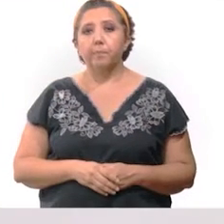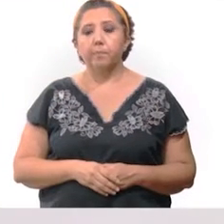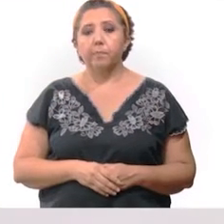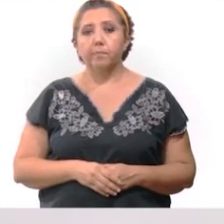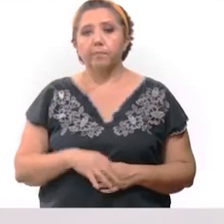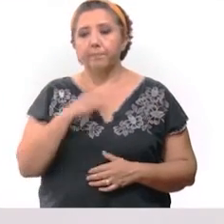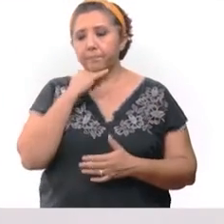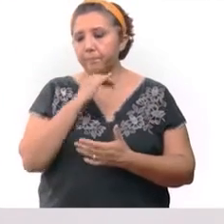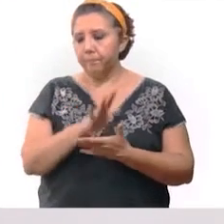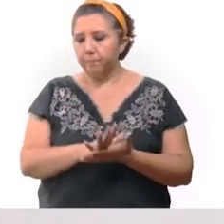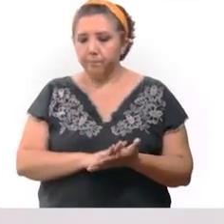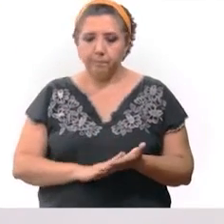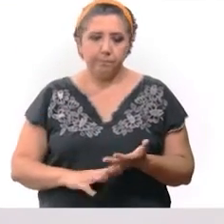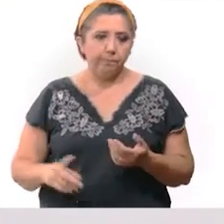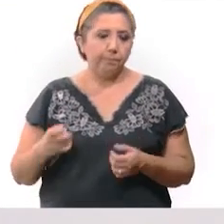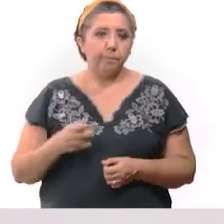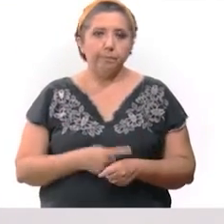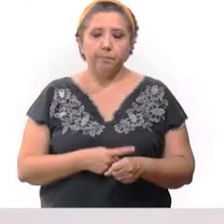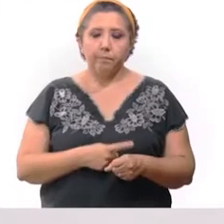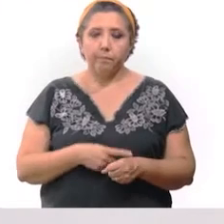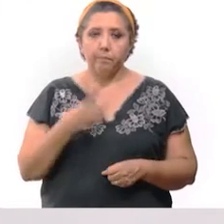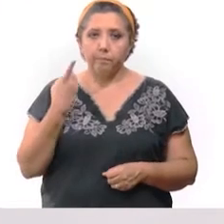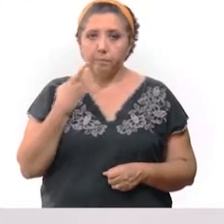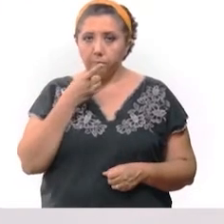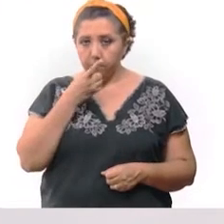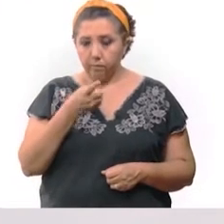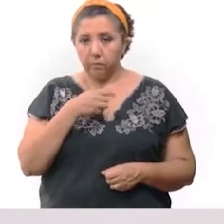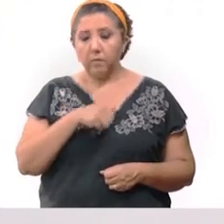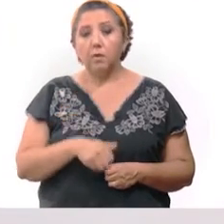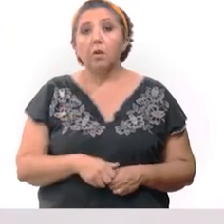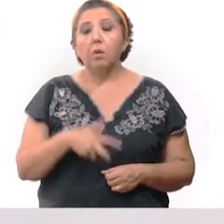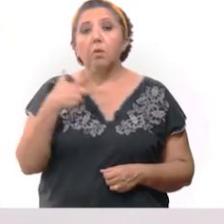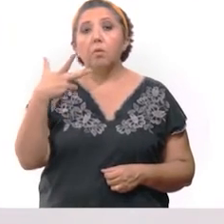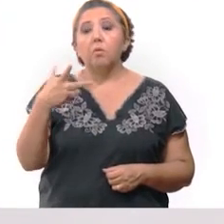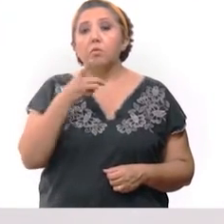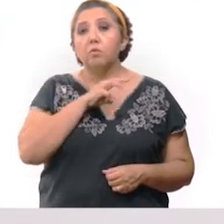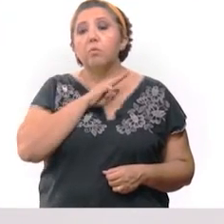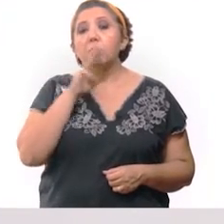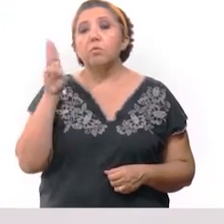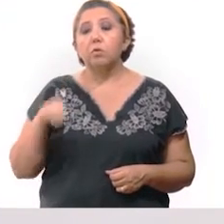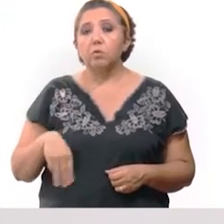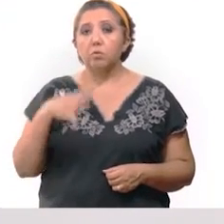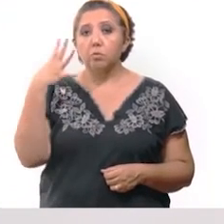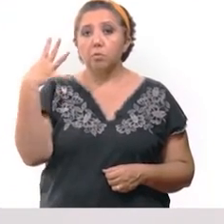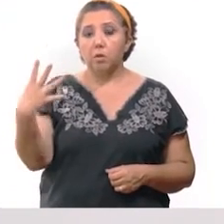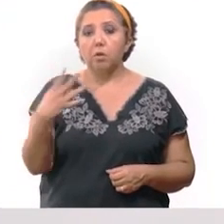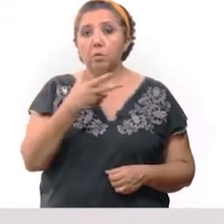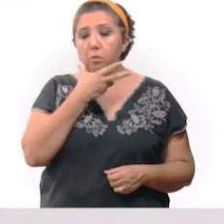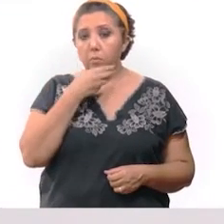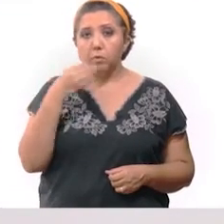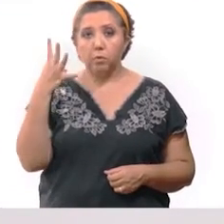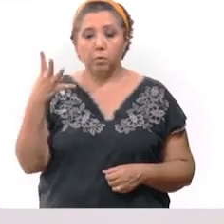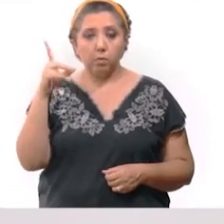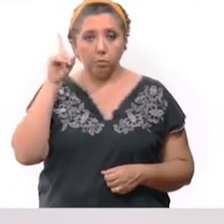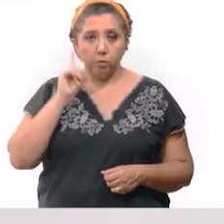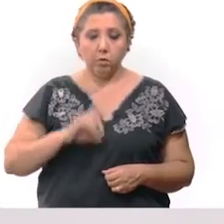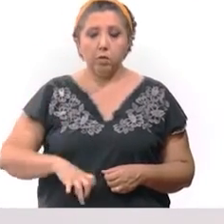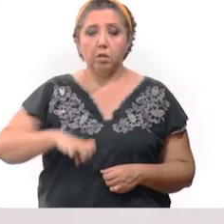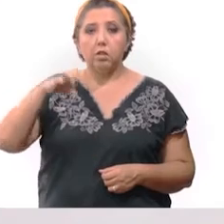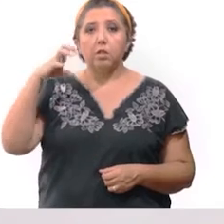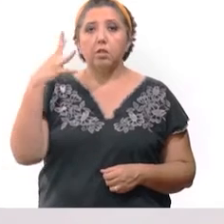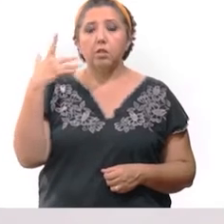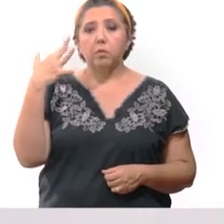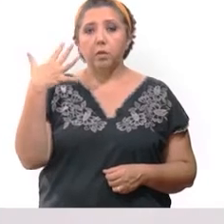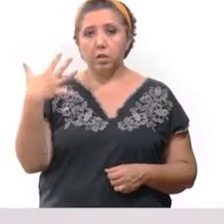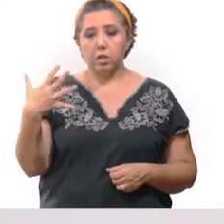ixilubukak ixilubuk teole kohanilo kalano, tu shak altal tumensak yaho, ebis toku yalalo 158, un tulule makako bo kojano bo, ti